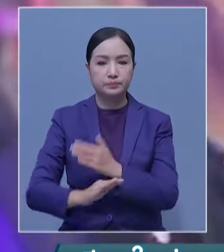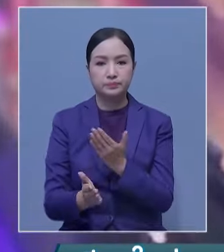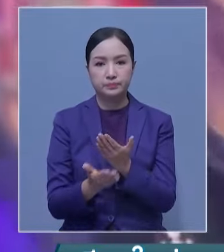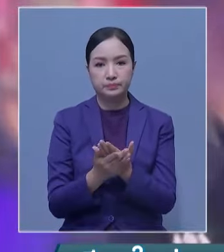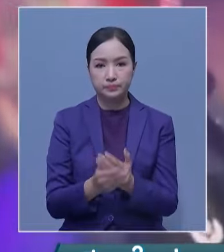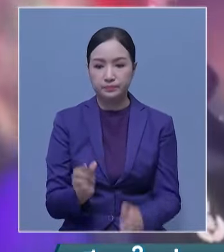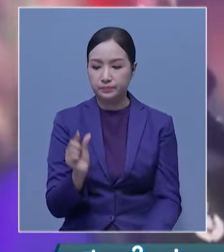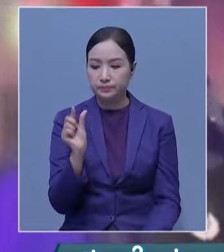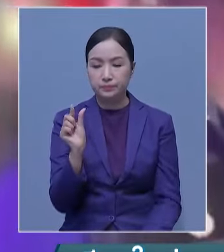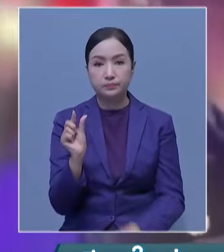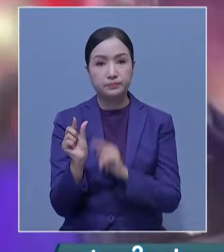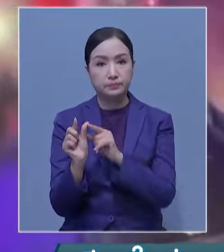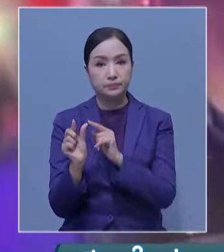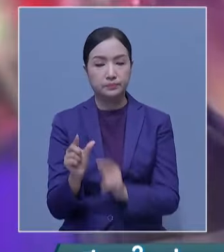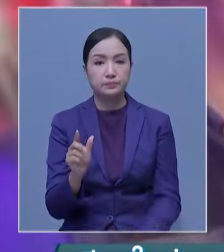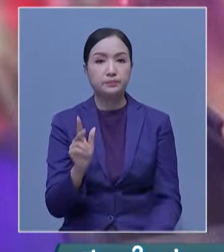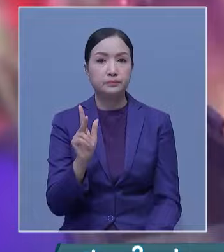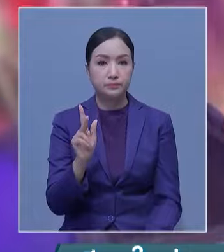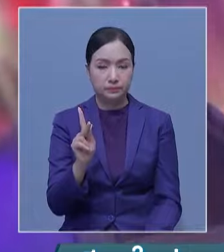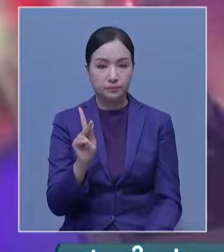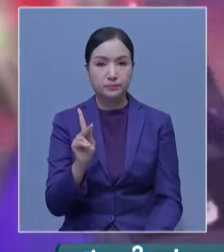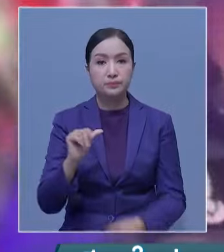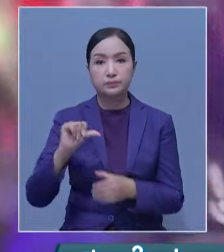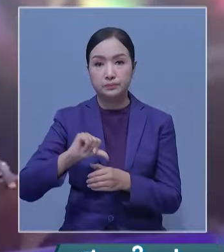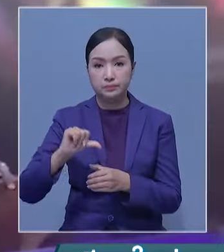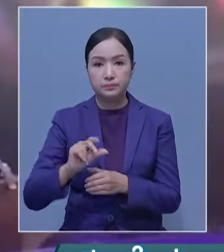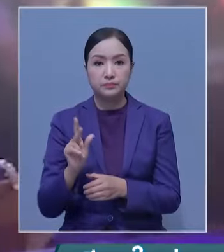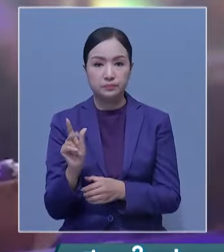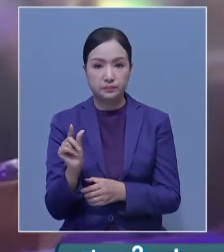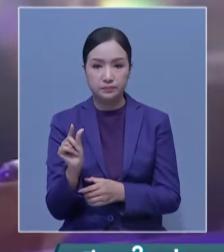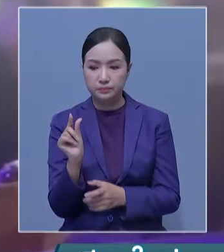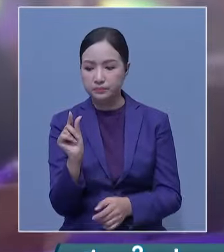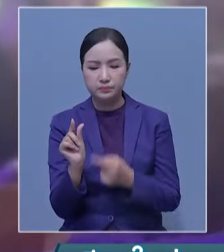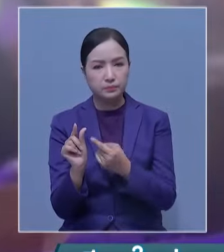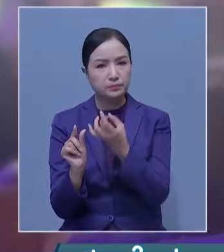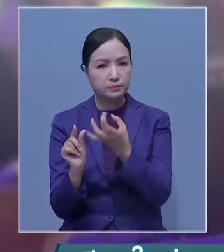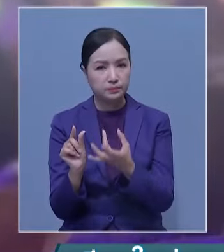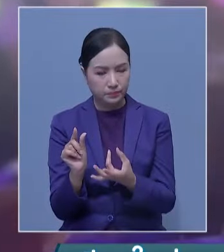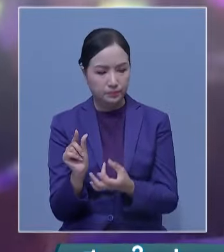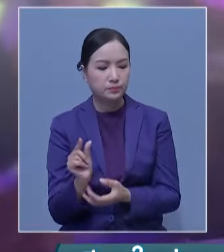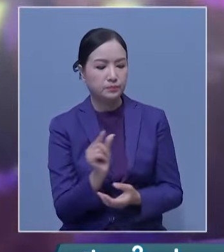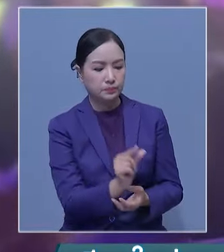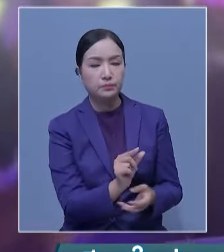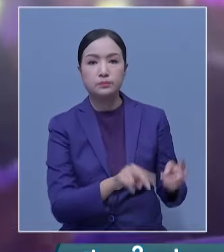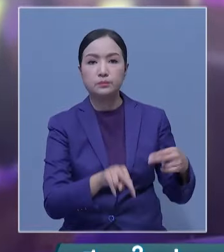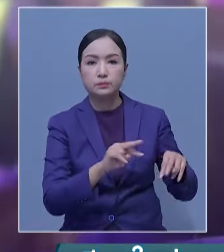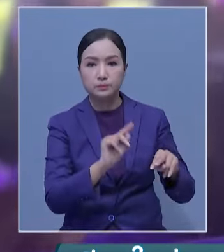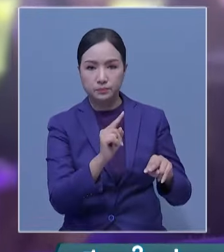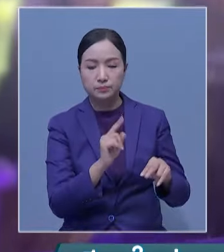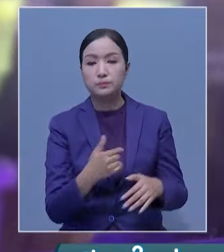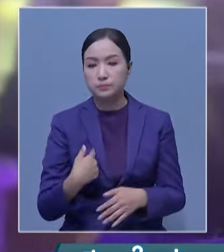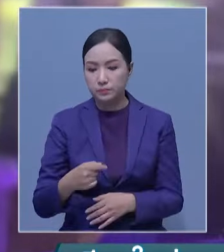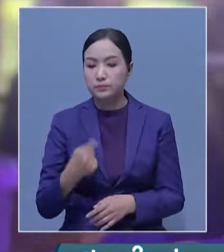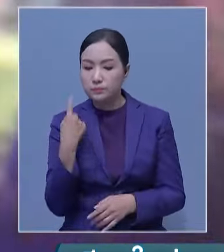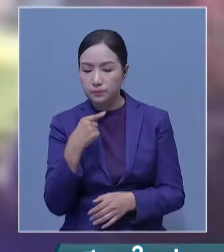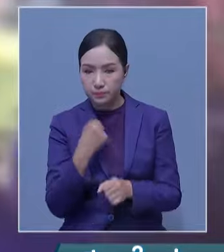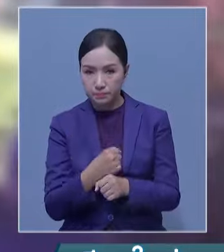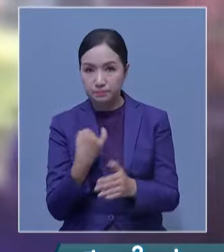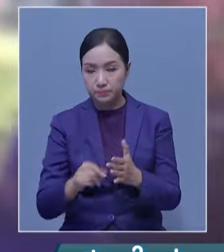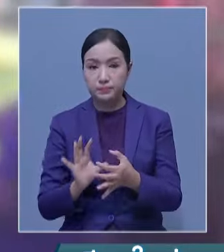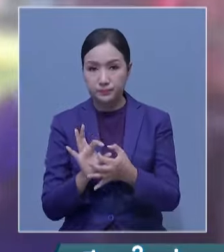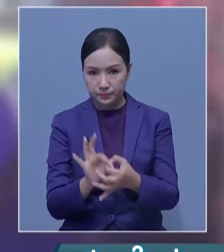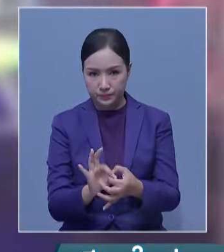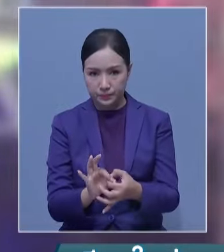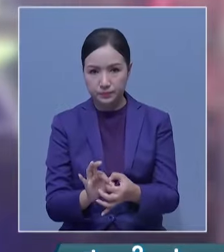กลางคือก๊าซหัวเราะไปส่งตรวจพิสูจน์อีกครั้งนึงว่าเป็นก๊าซชนิดไหนหลังจากนั้นถึงจะแจ้งข้อกล่าวหากับผู้เกี่ยวข้องในภายหลังนะ